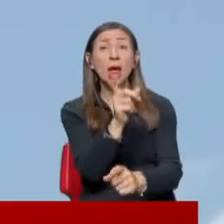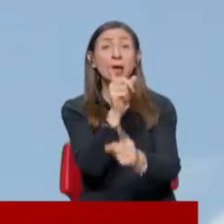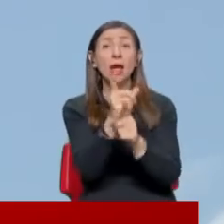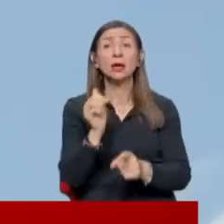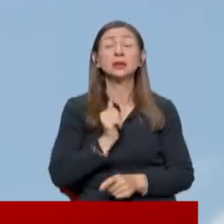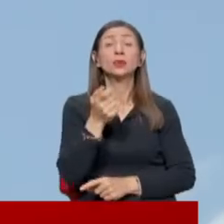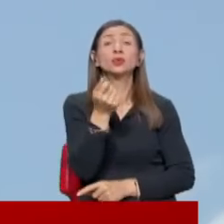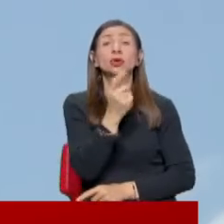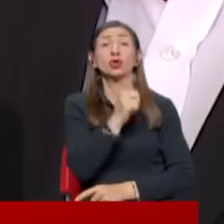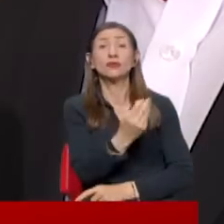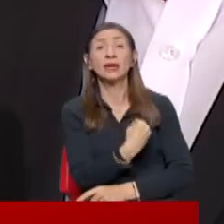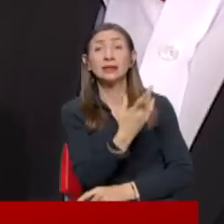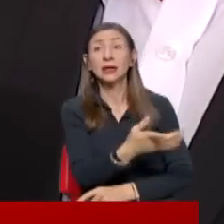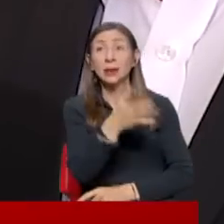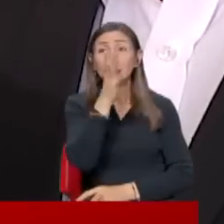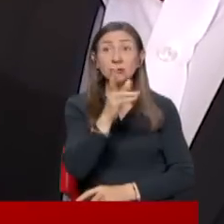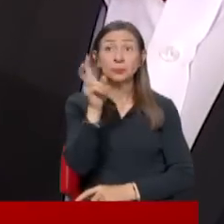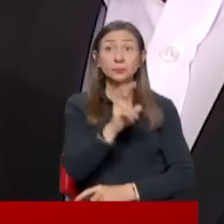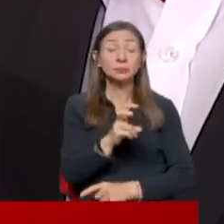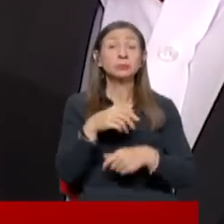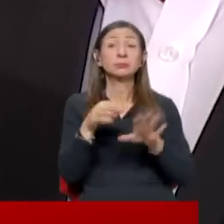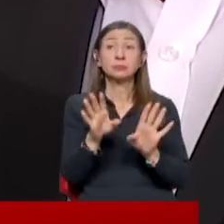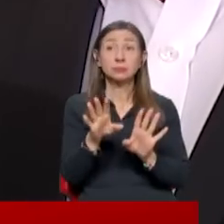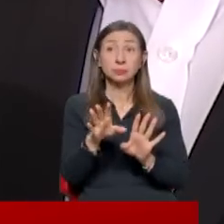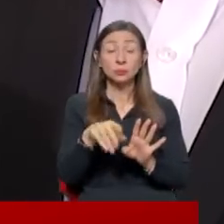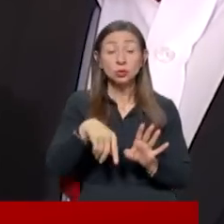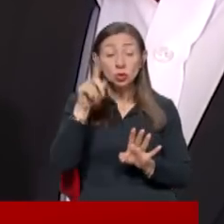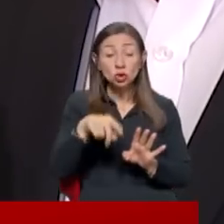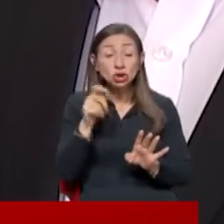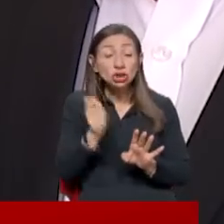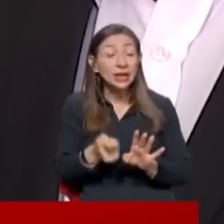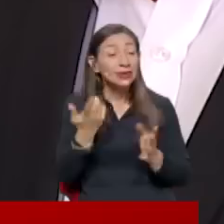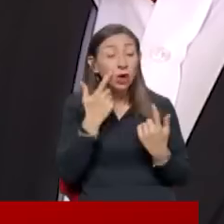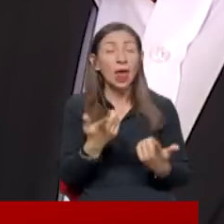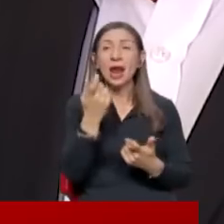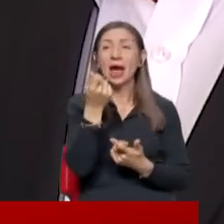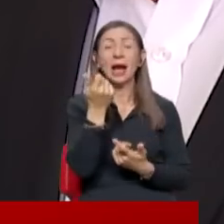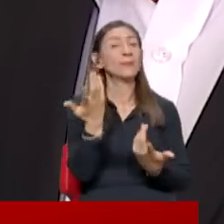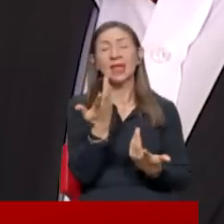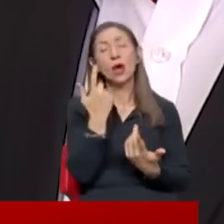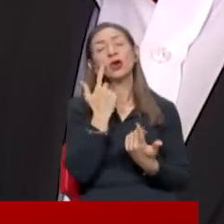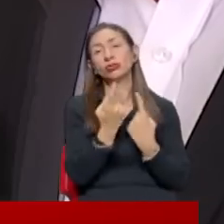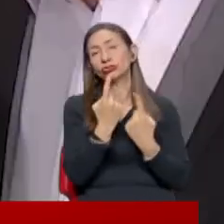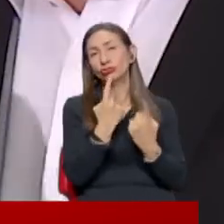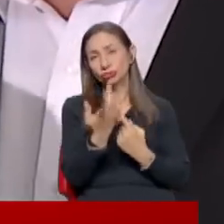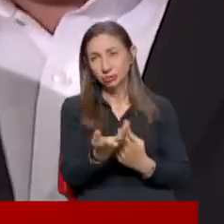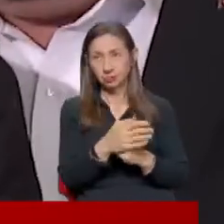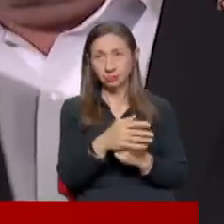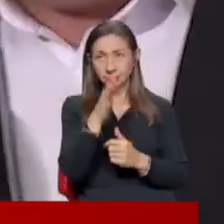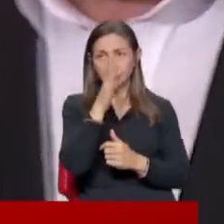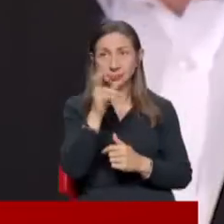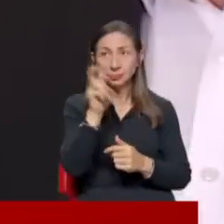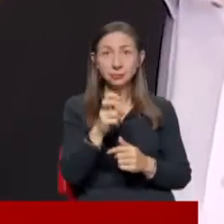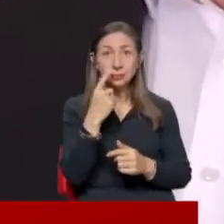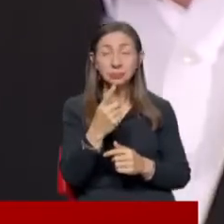bazında asgari ücret vaat etmişti. $500 üzerinden değil, günün şartlarına göre rakamları neyse onun üzerinden konuşulacak. Yani $500